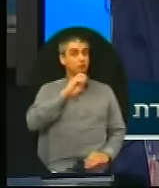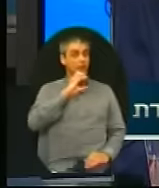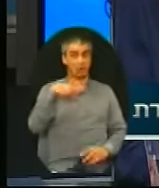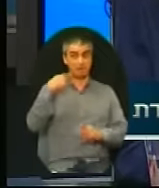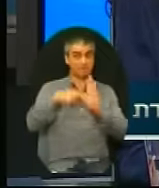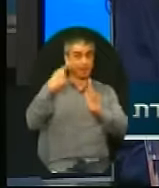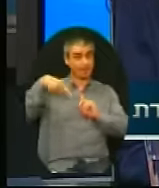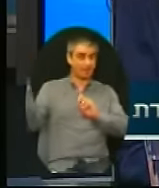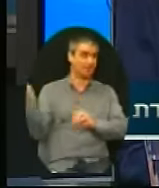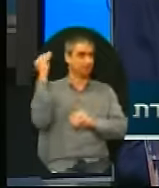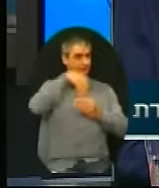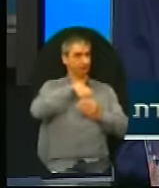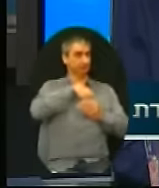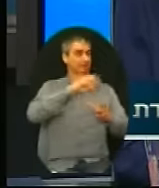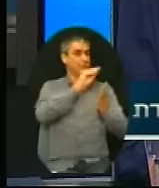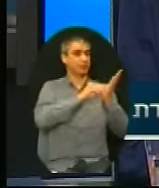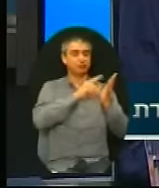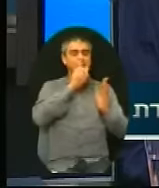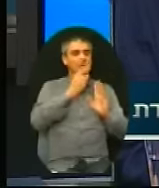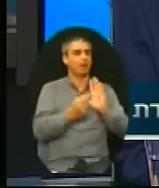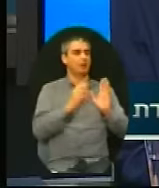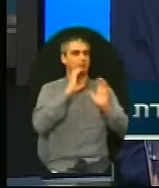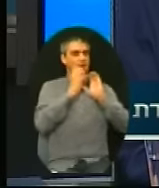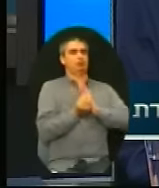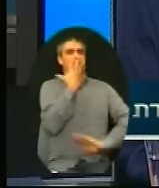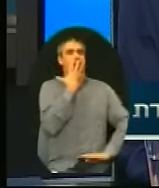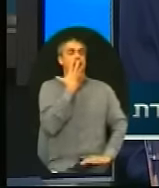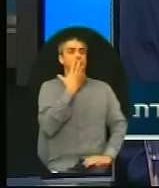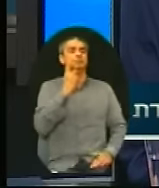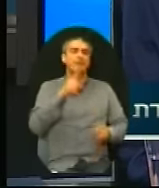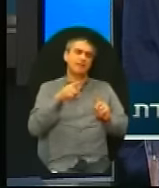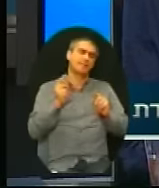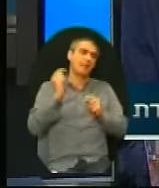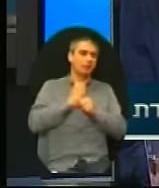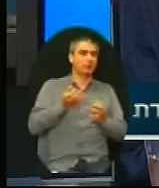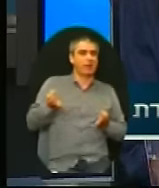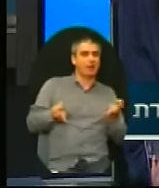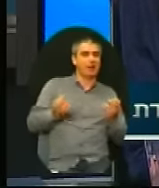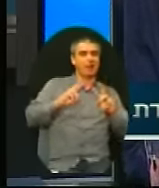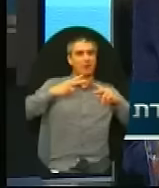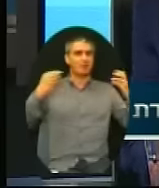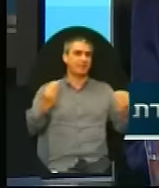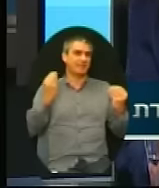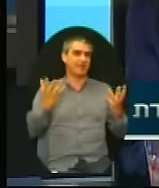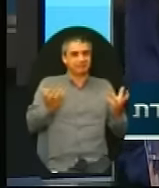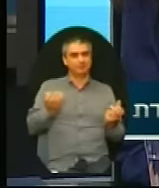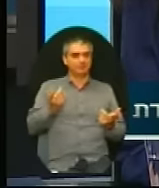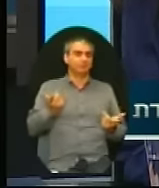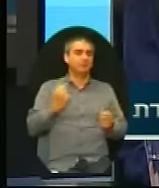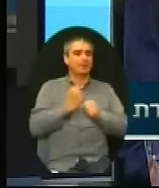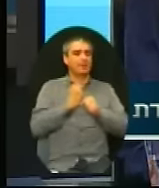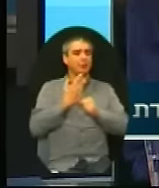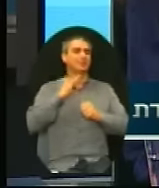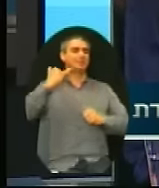לרשימה, את צריכה בולטות תקשורתית. ושם קל מאוד להיגרר למקרה הקיצון. ולגימיקים ולכל מיני פעילות